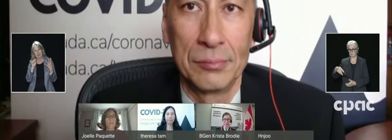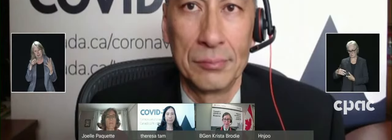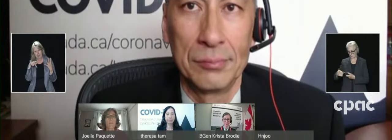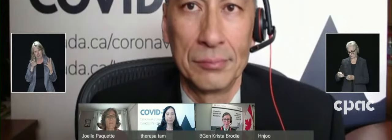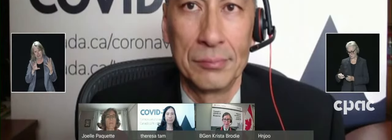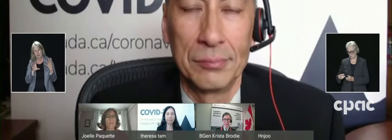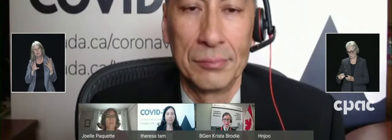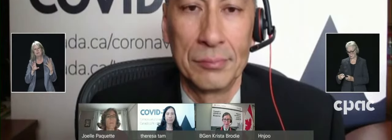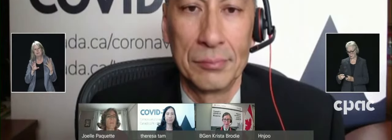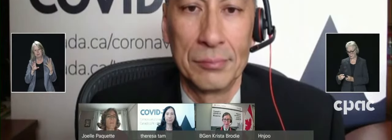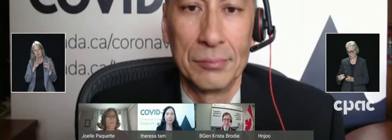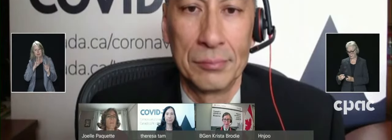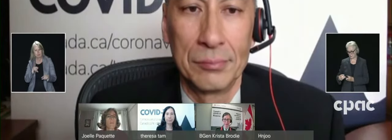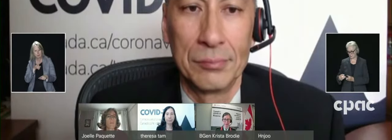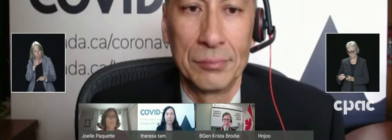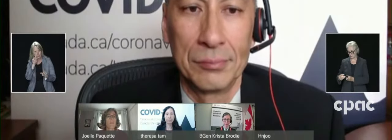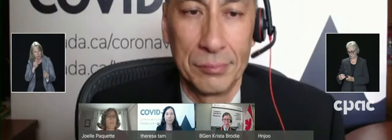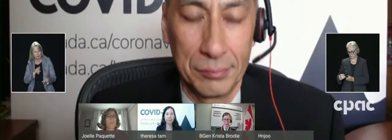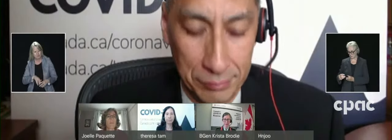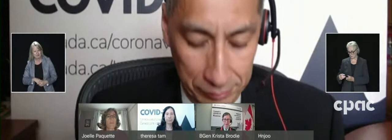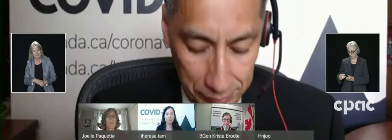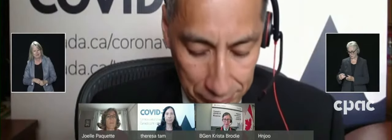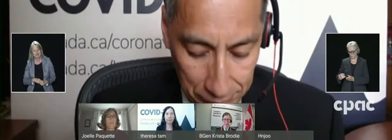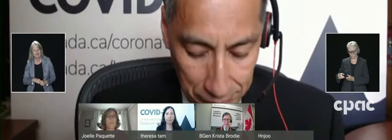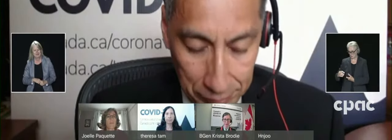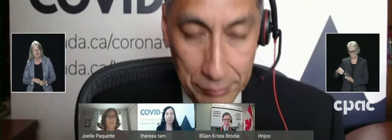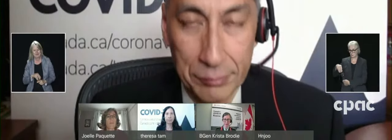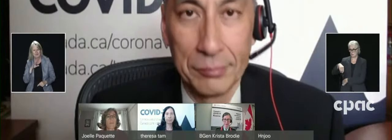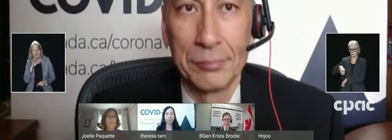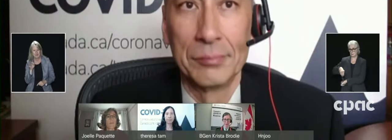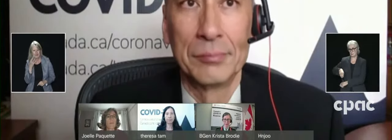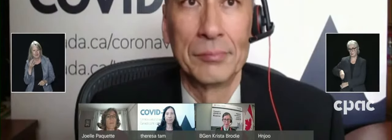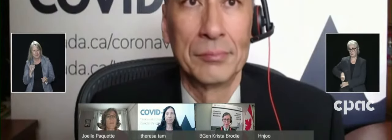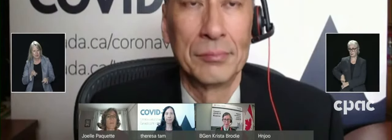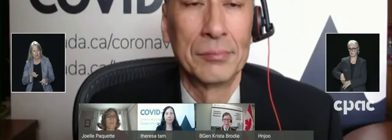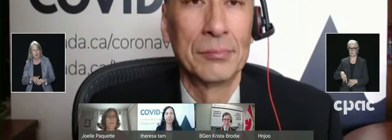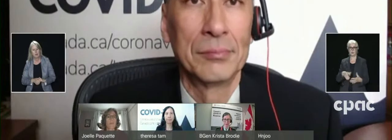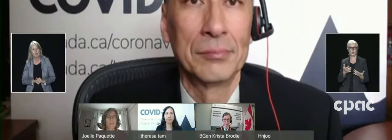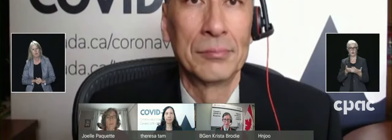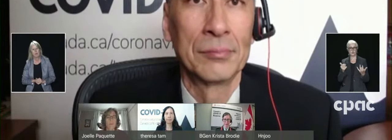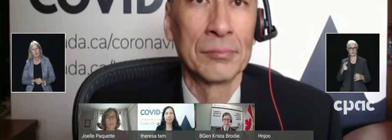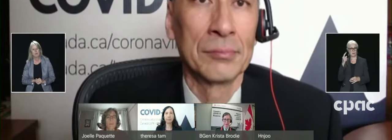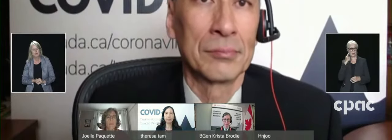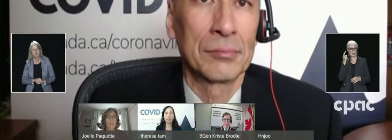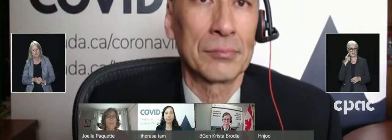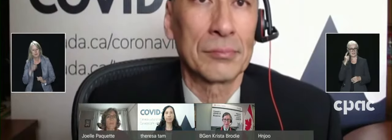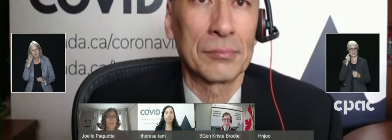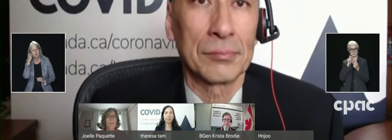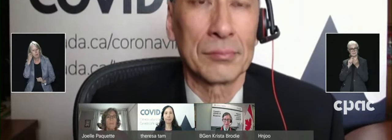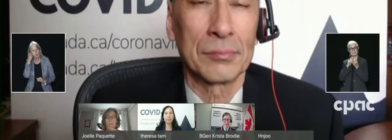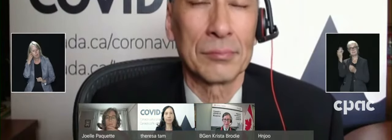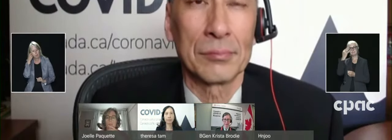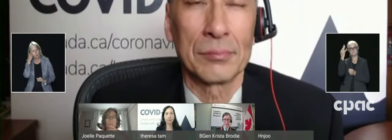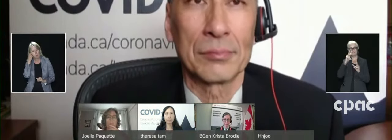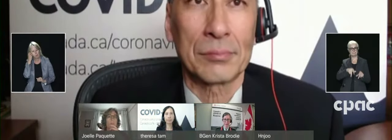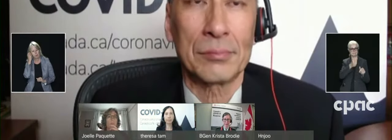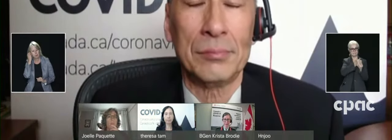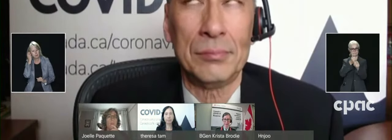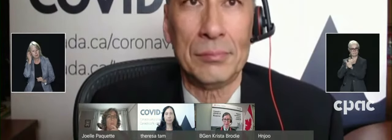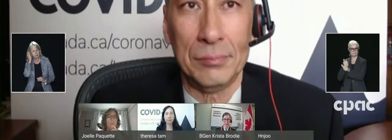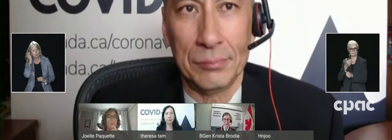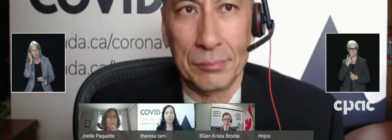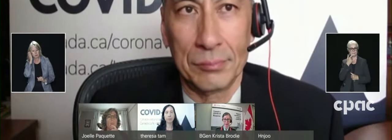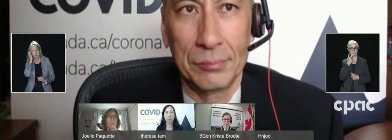Canada to answer questions. Aujourd'hui, nous entendrons des allocutions du Dr. Theresa Tam, Dr. Howard Njoo